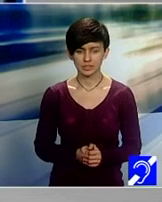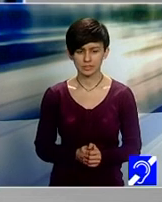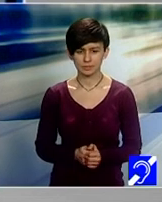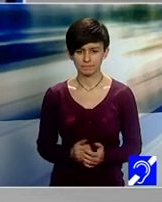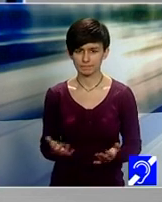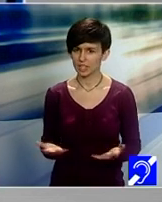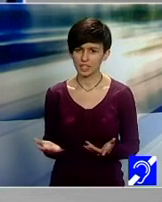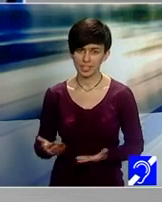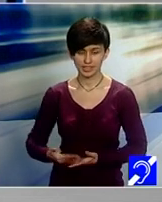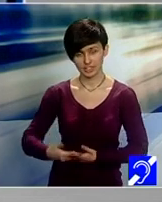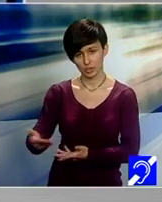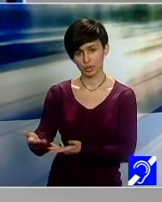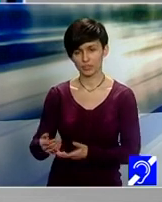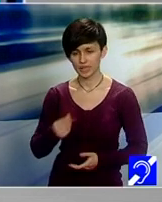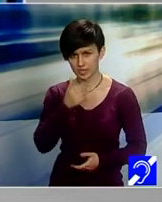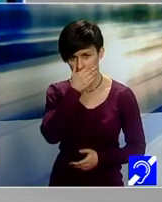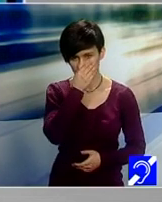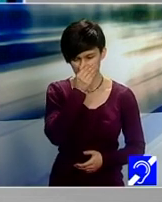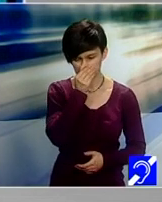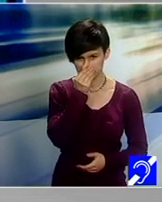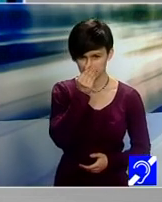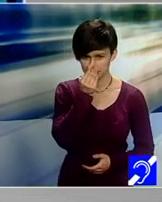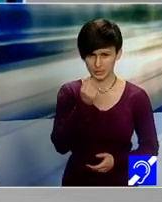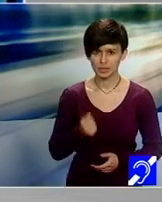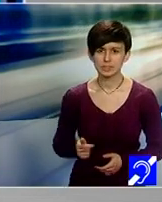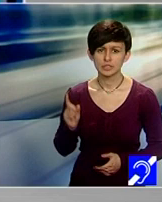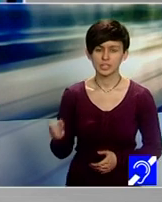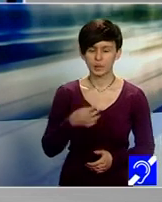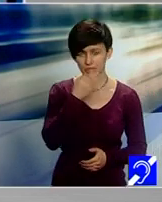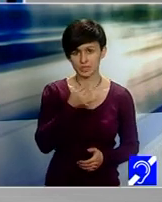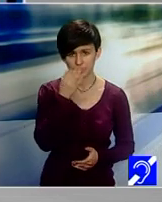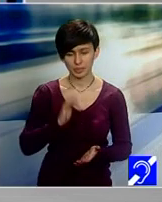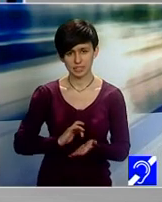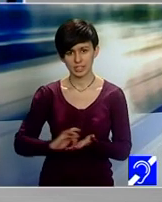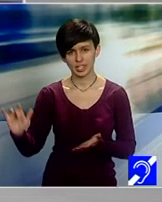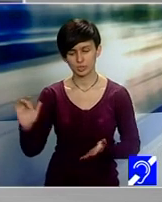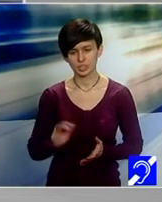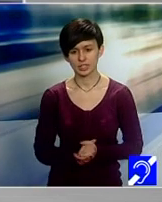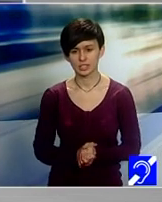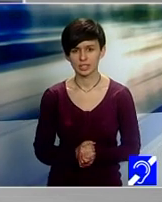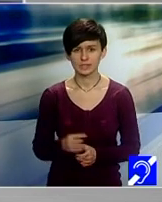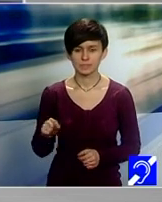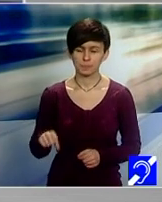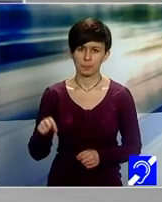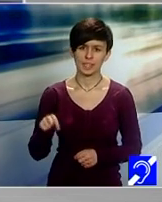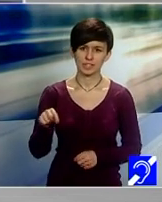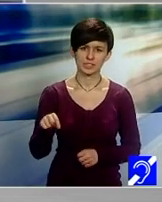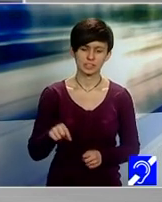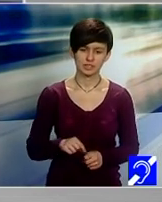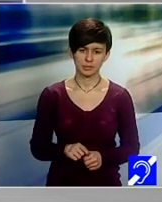oferta dumneavoastră? Și trebuie să precizăm că este gratuită. Da, bineînțeles, considerăm că semințele tradiționale sunt un drept la